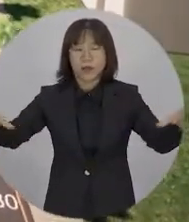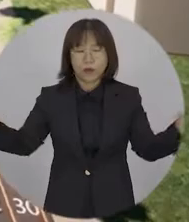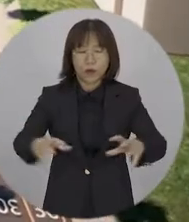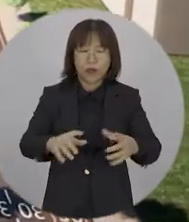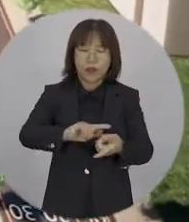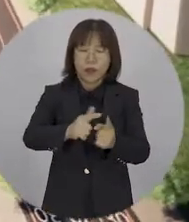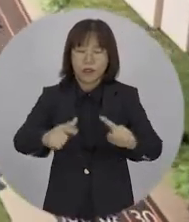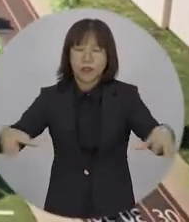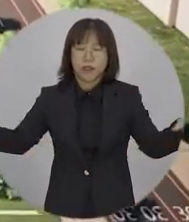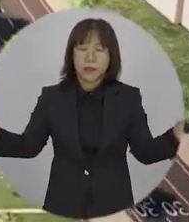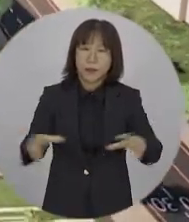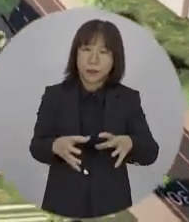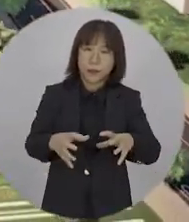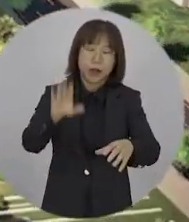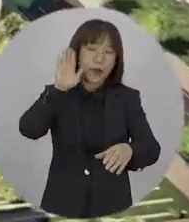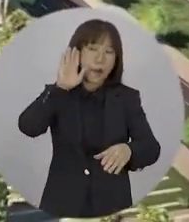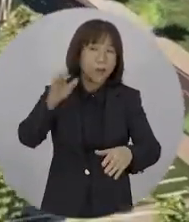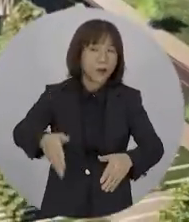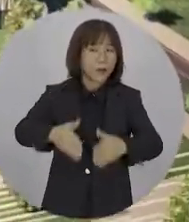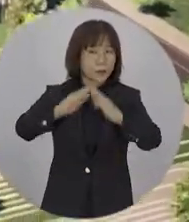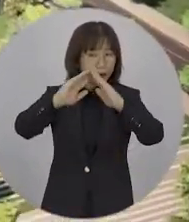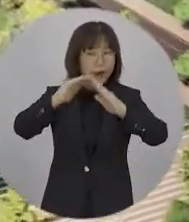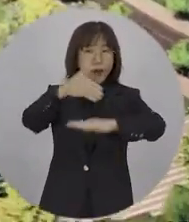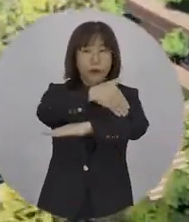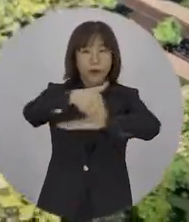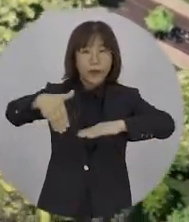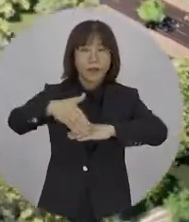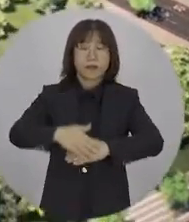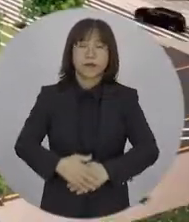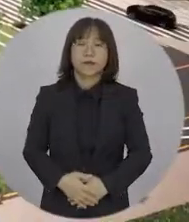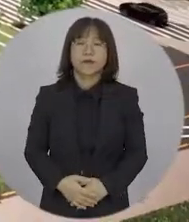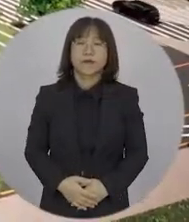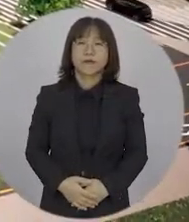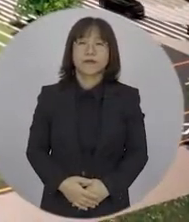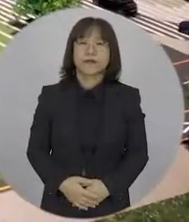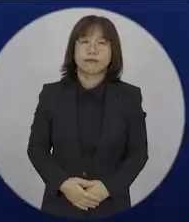다양한 시설이 공존하는 형태로 조성될 예정입니다